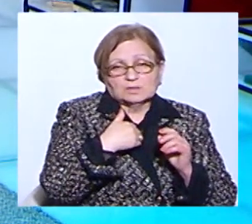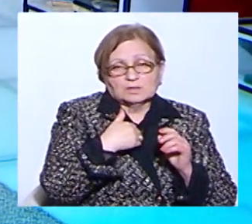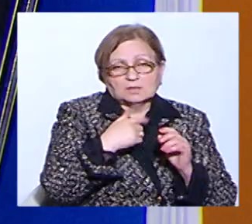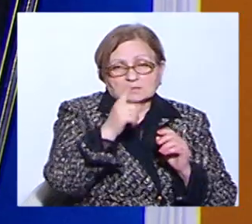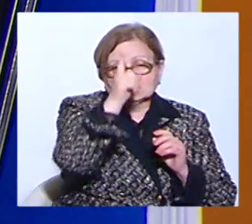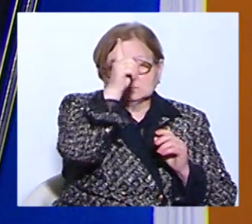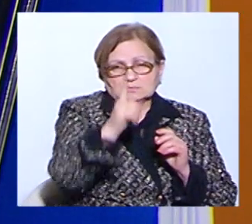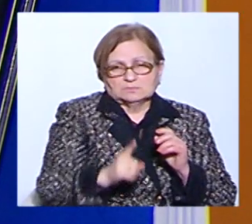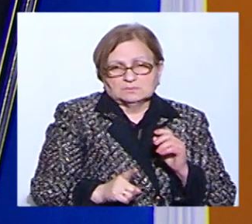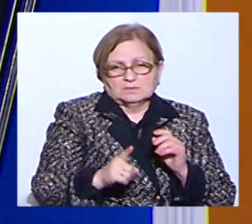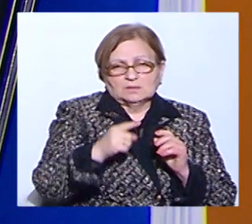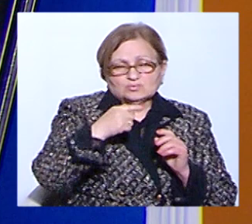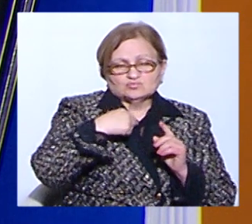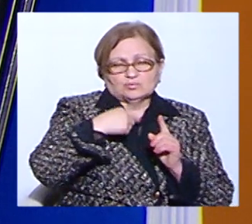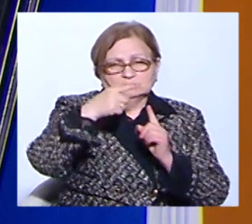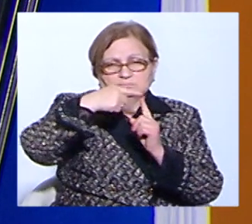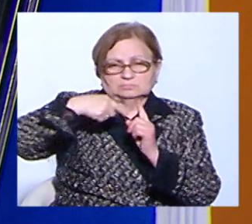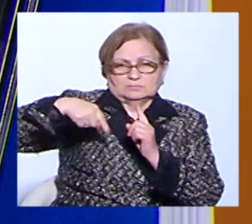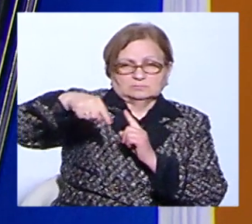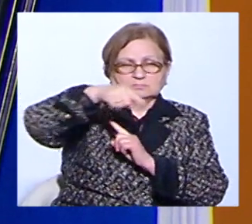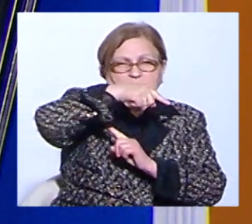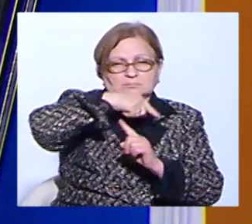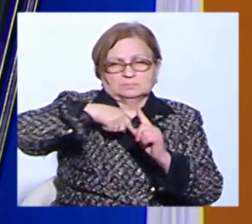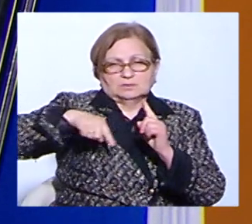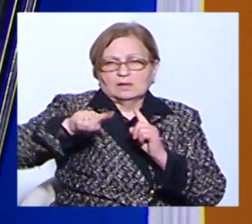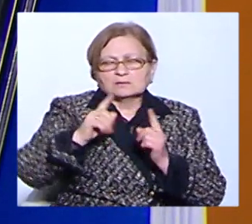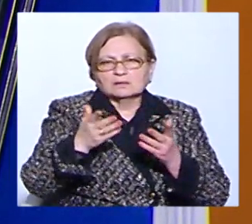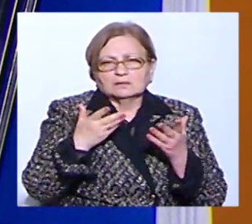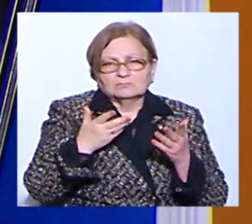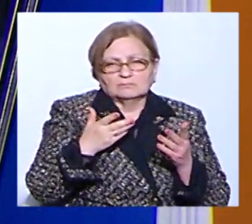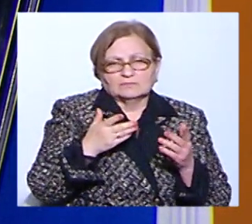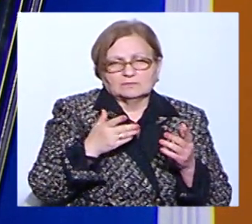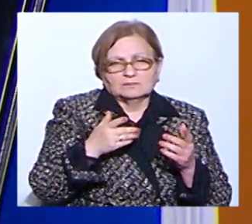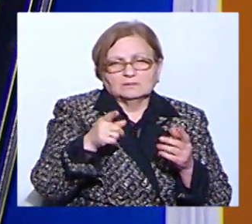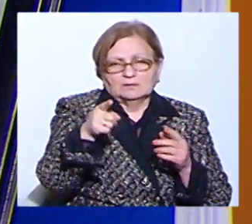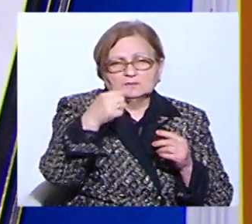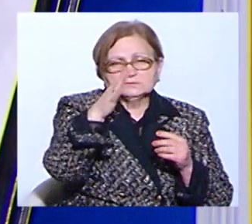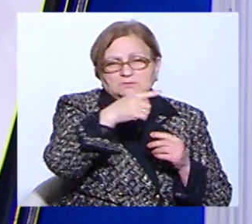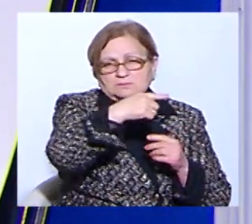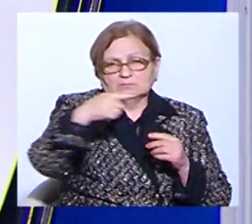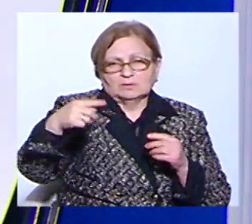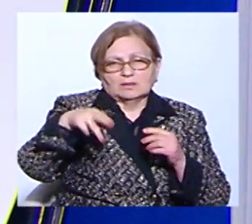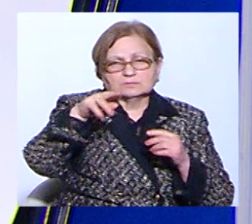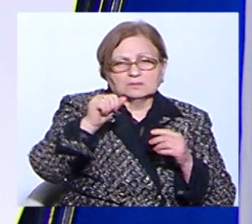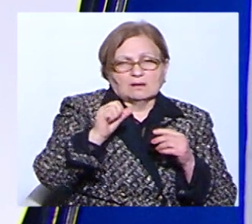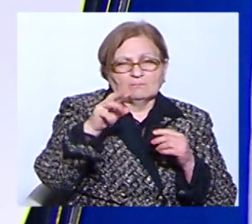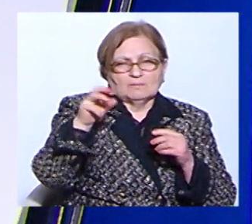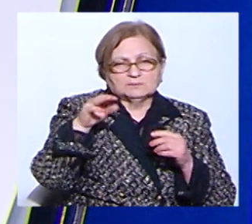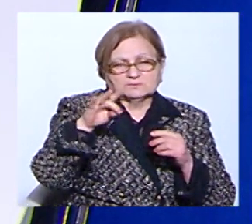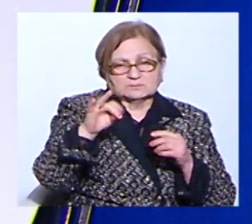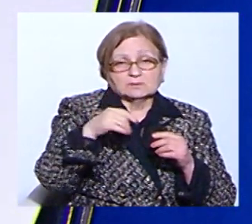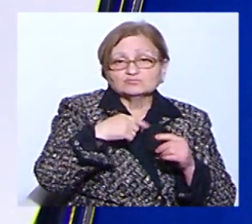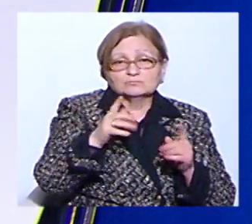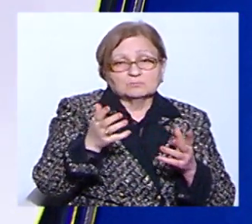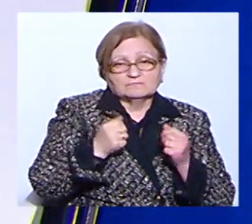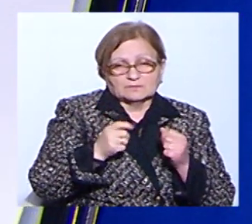არის ღერძი და ჩვენ ვბრუნავთ აი ამ სამკუთხედს, რა გამოგვივა? ეს იქნება დიამეტრი. ჩვენ მივიღებთ რას? ჩვენ